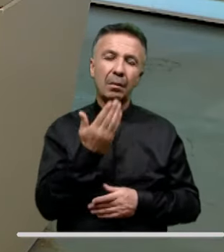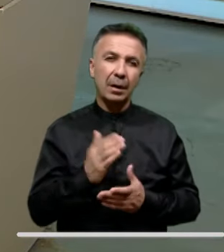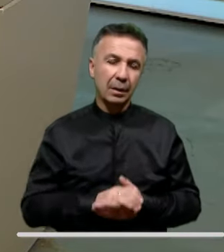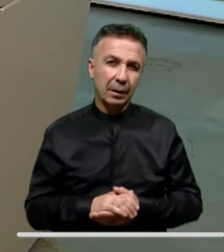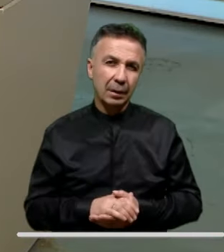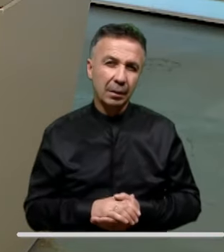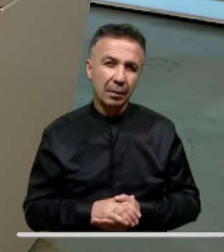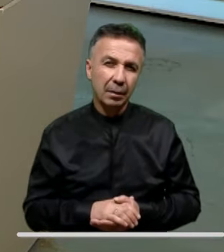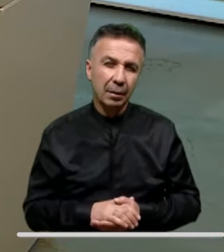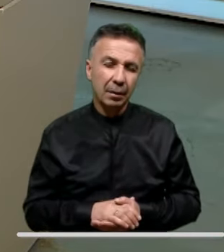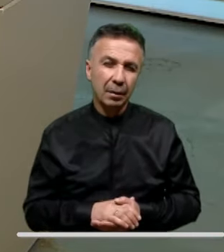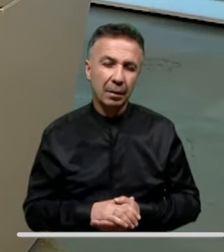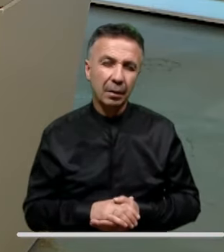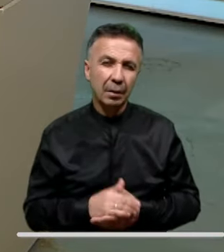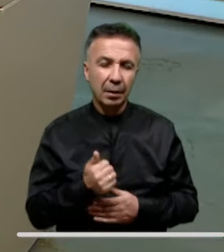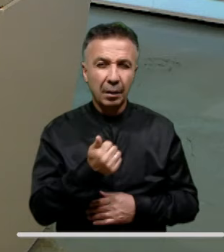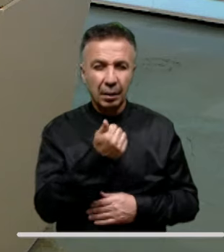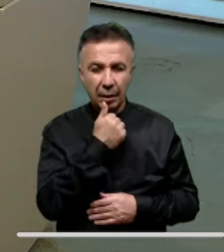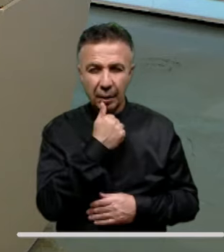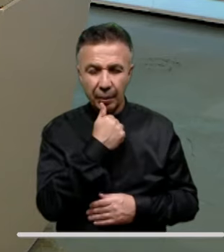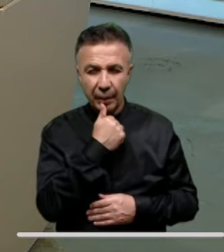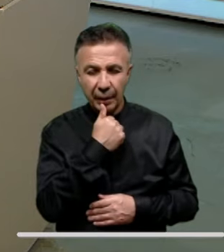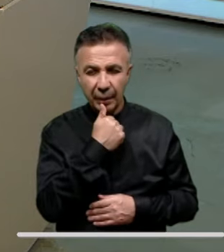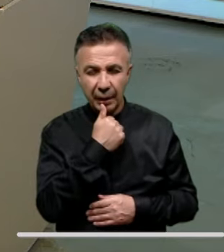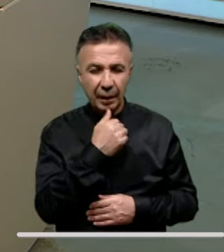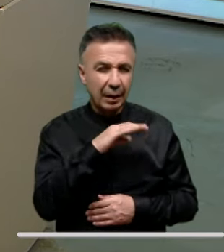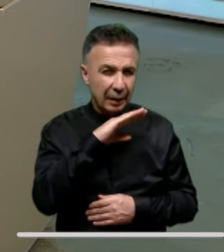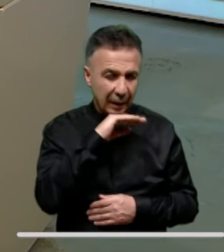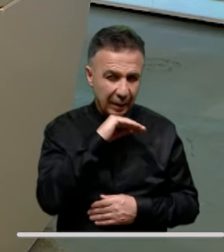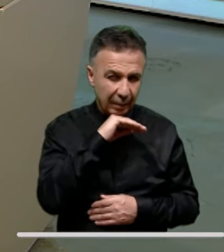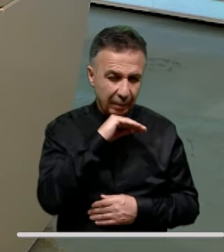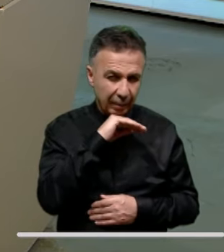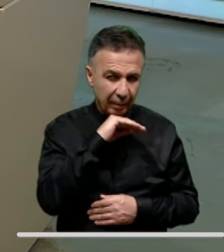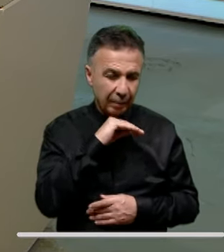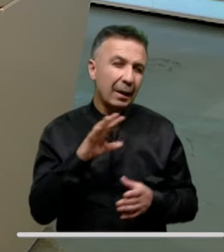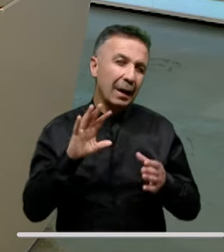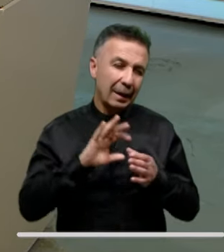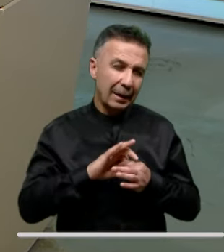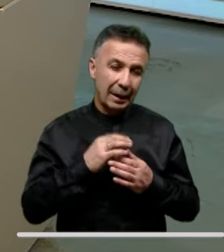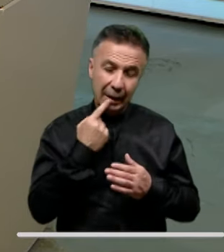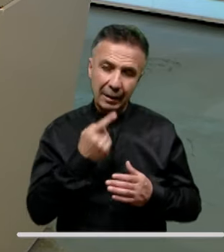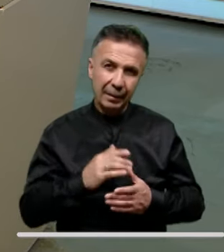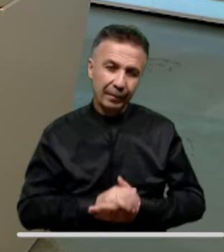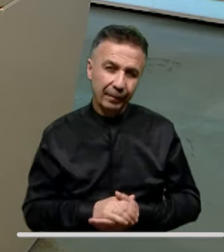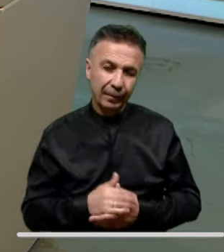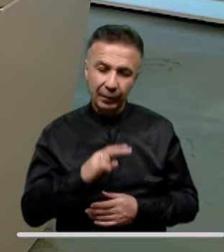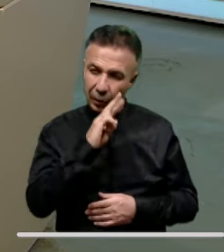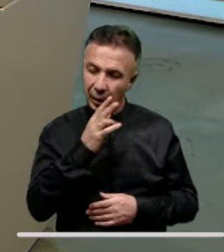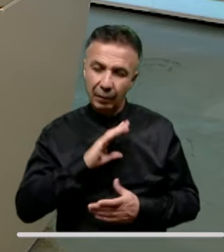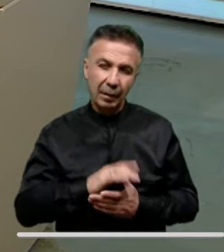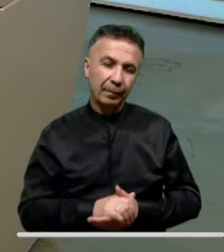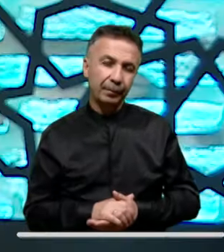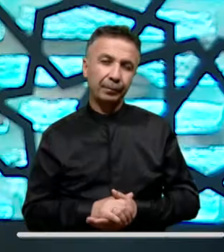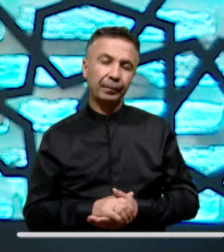Sen babamla dedemle sorumlusun dediler. Bizim bir günahımız Cemal yok. Cemal amca,